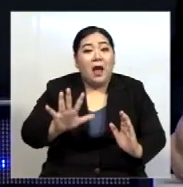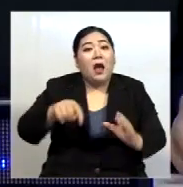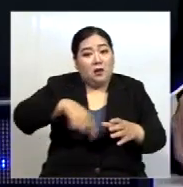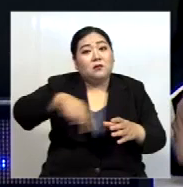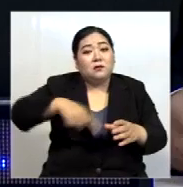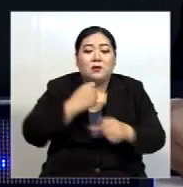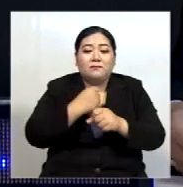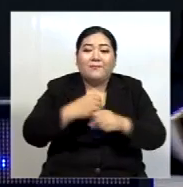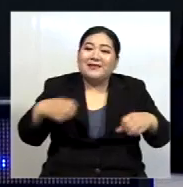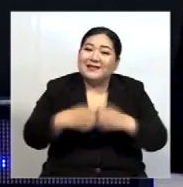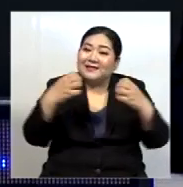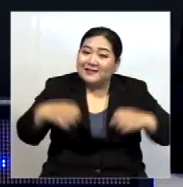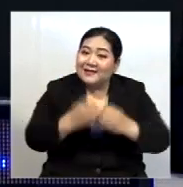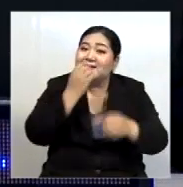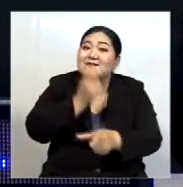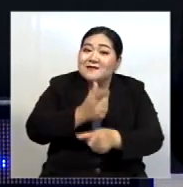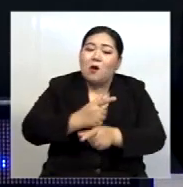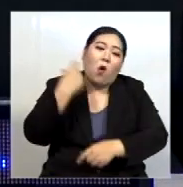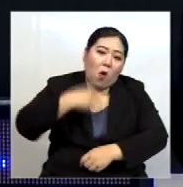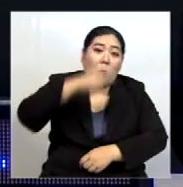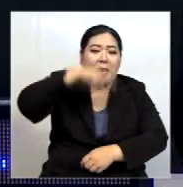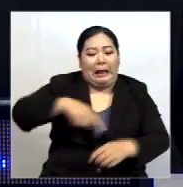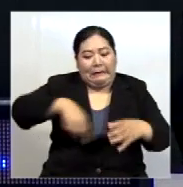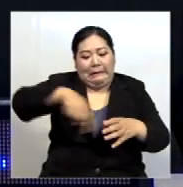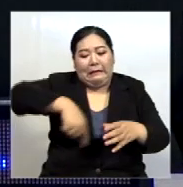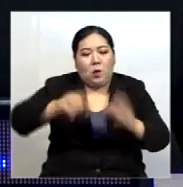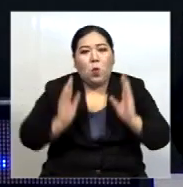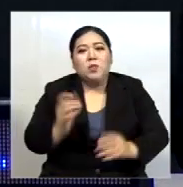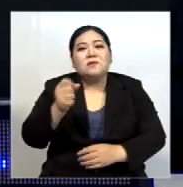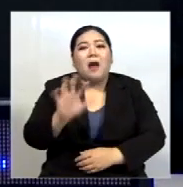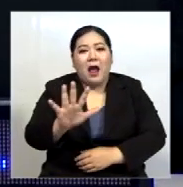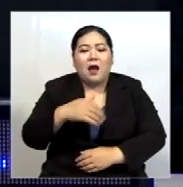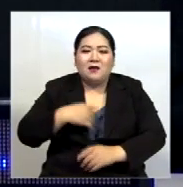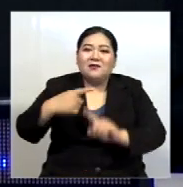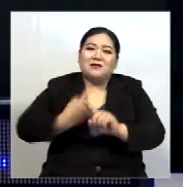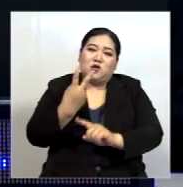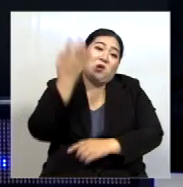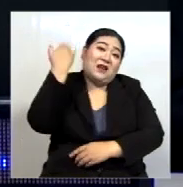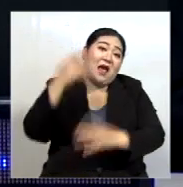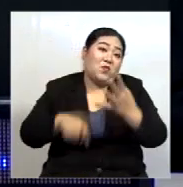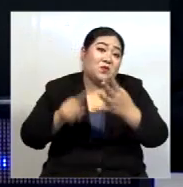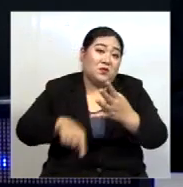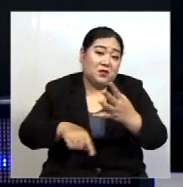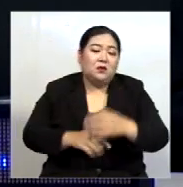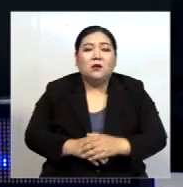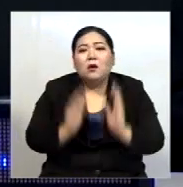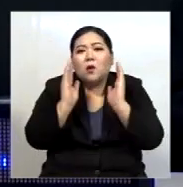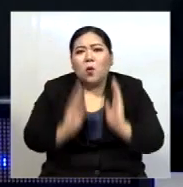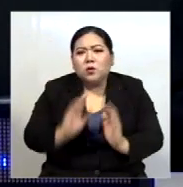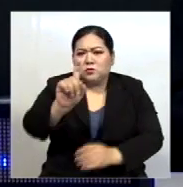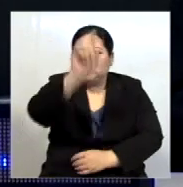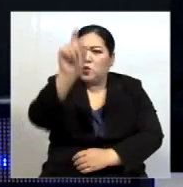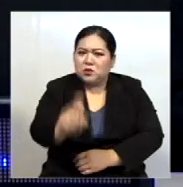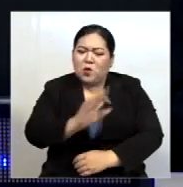ที่มีกิจกรรมร่วมกันนะครับก็คือเมื่อประมาณปลายเดือนที่แล้วนี่มีผู้